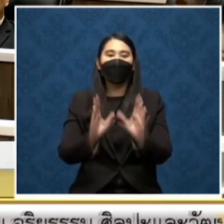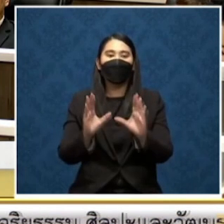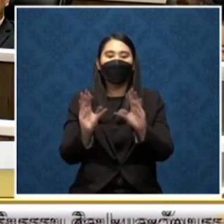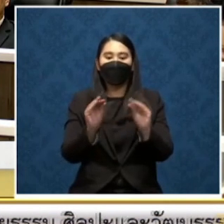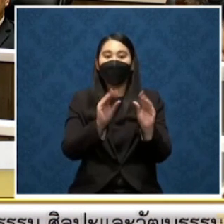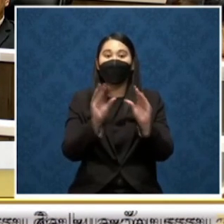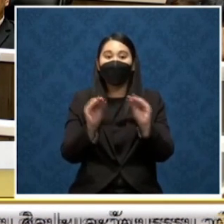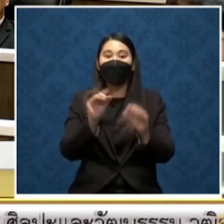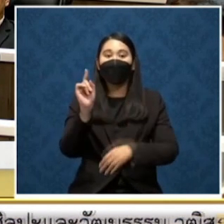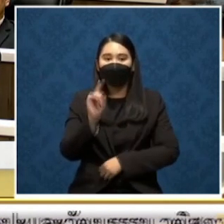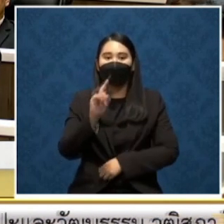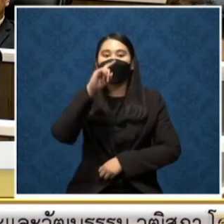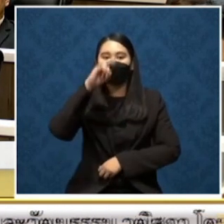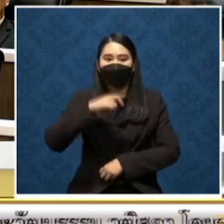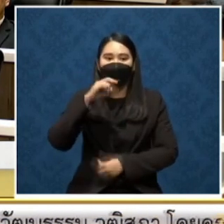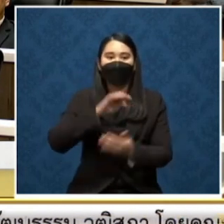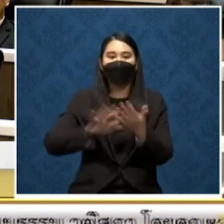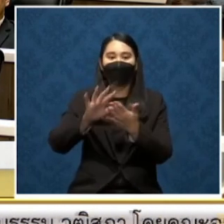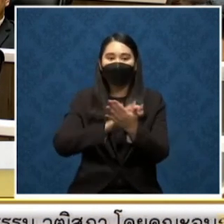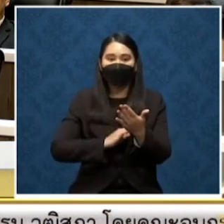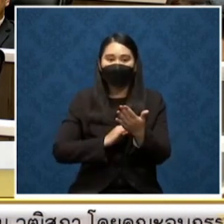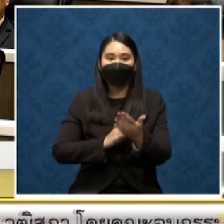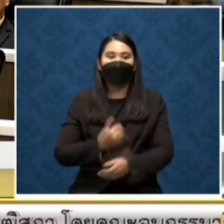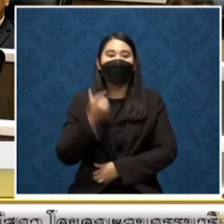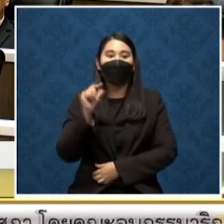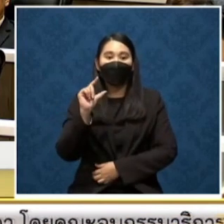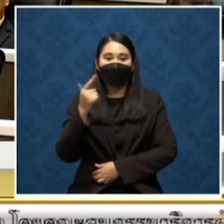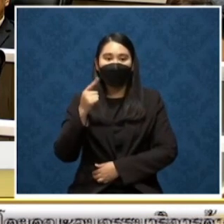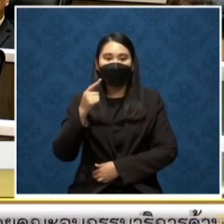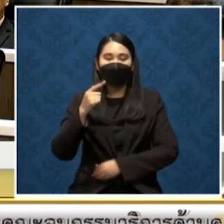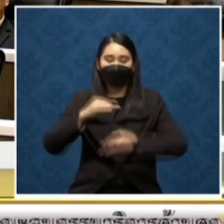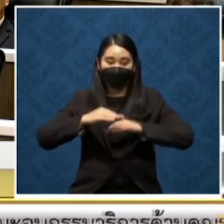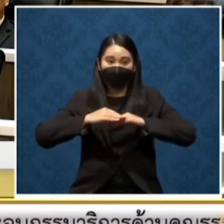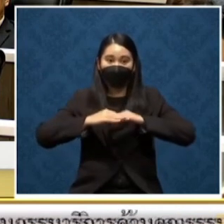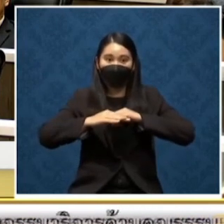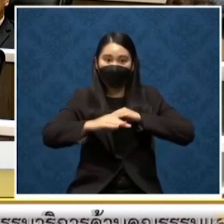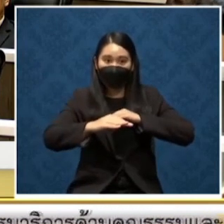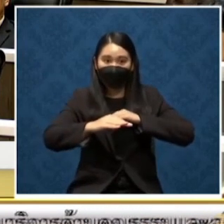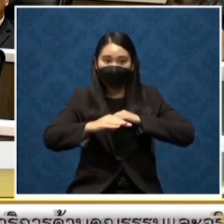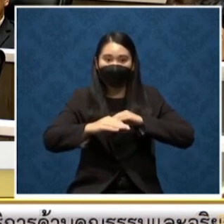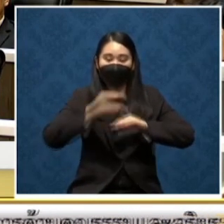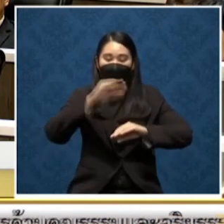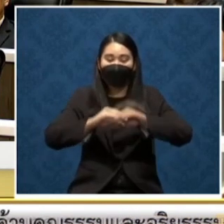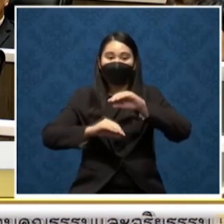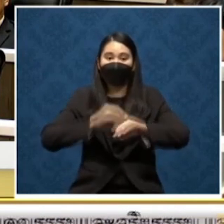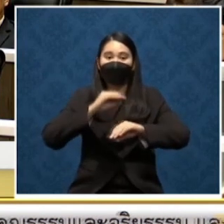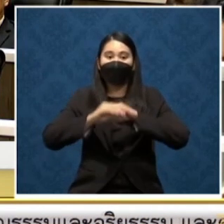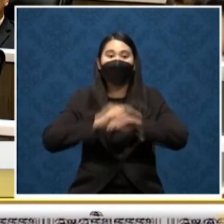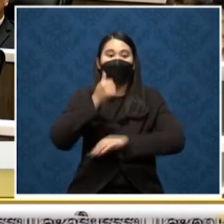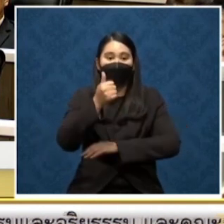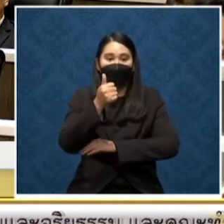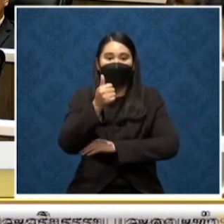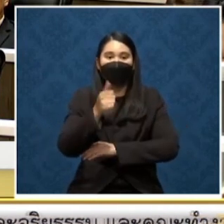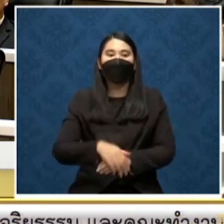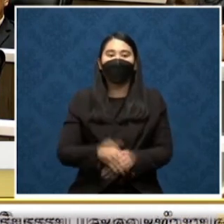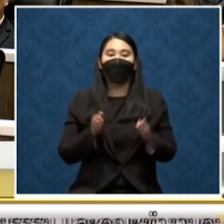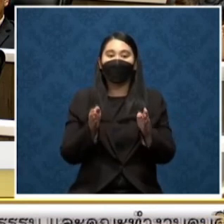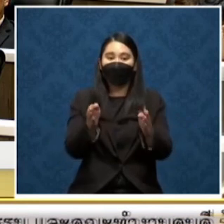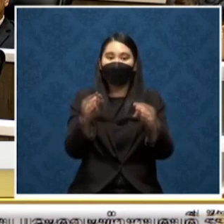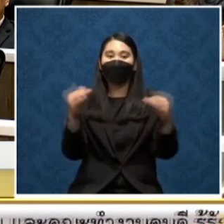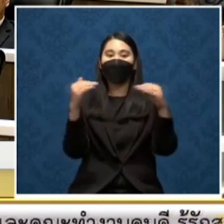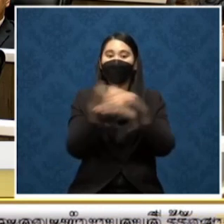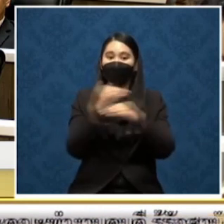าตัวของสารวัตรสัวเนี่ยเขาจะสู้อย่างไรเพราะเขาบอกว่าขอเวลาสักหน่อยตอนนี้กำลังรวบรวมข้อมูลข้อเ